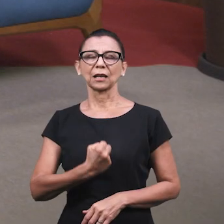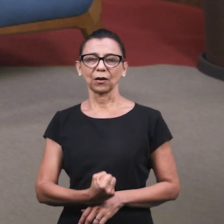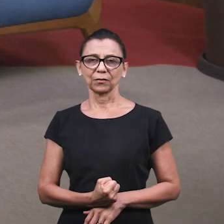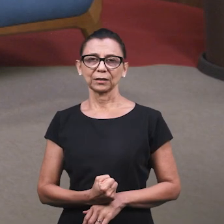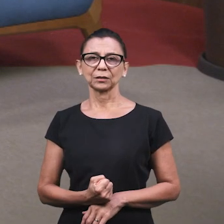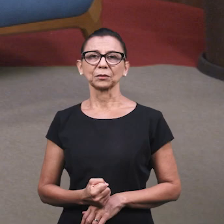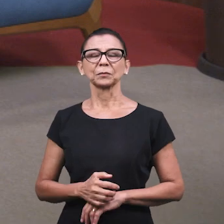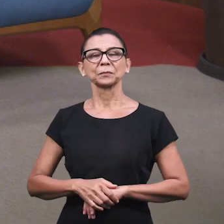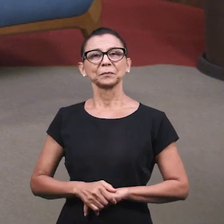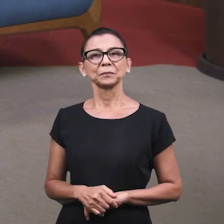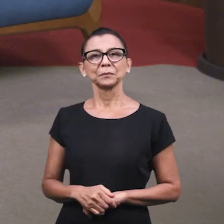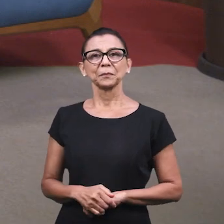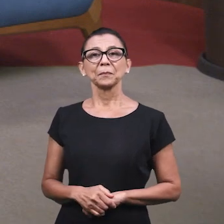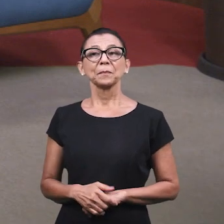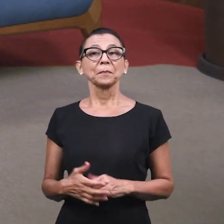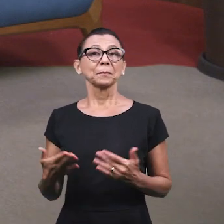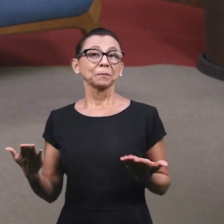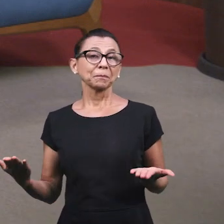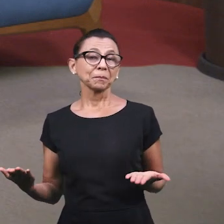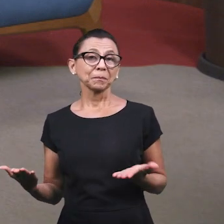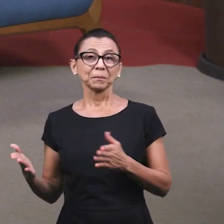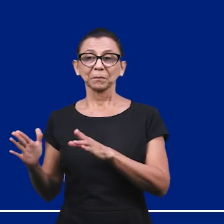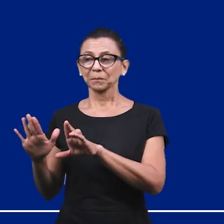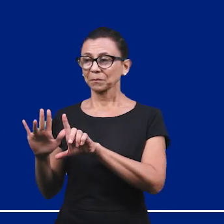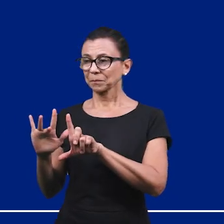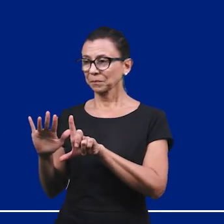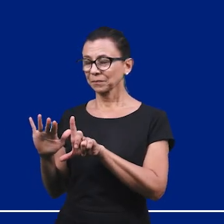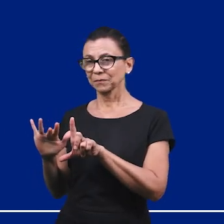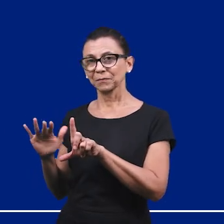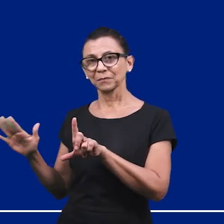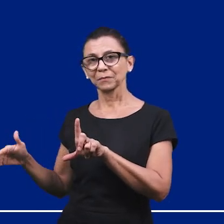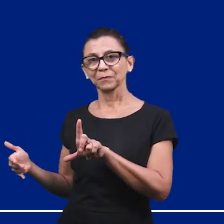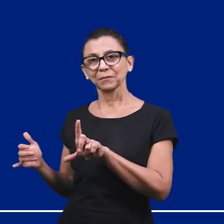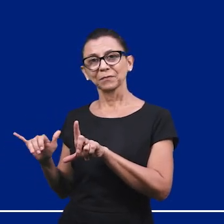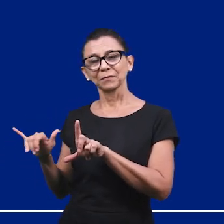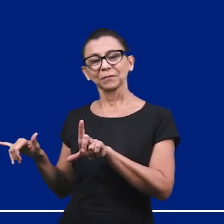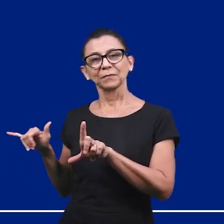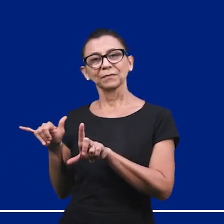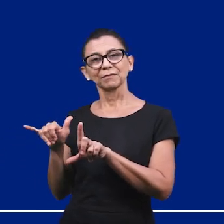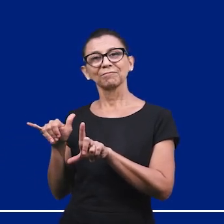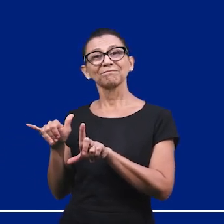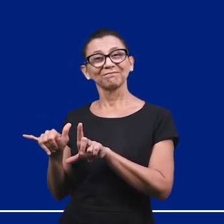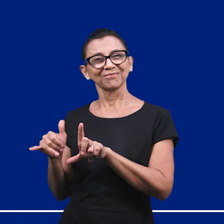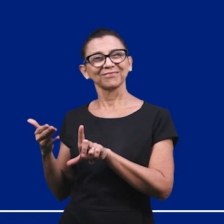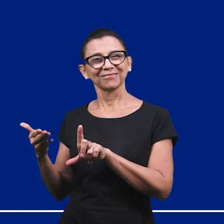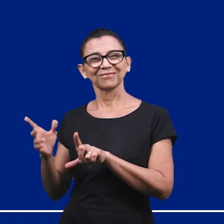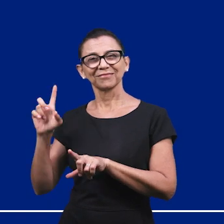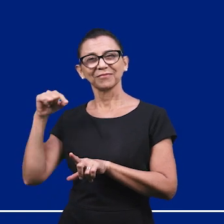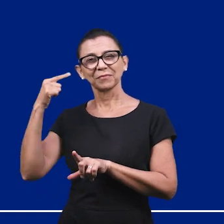de Souza, Morez, Minas-Gerais. Et voici le QR code afin que vous puissiez participer